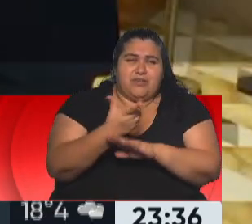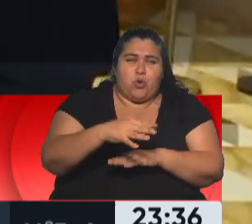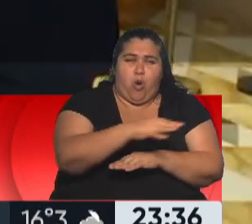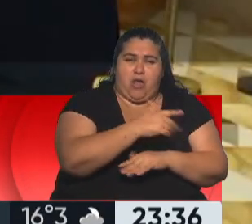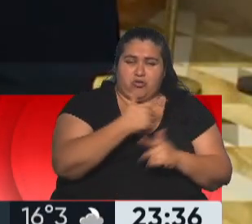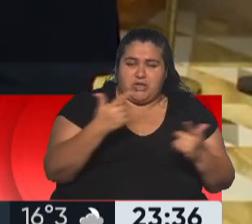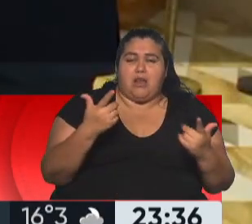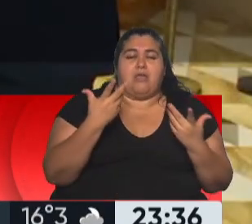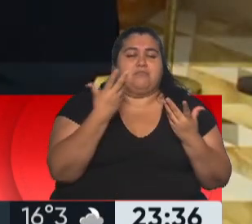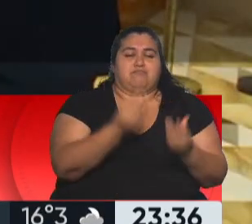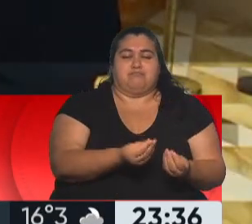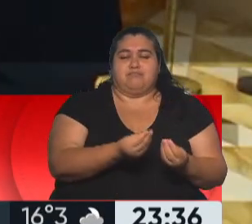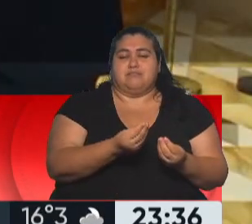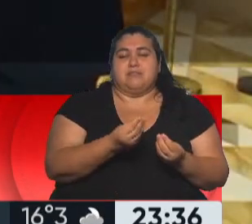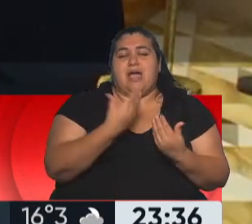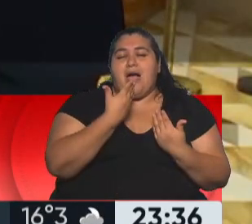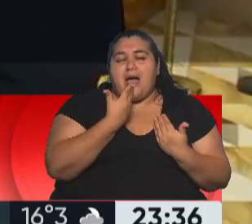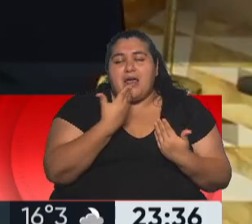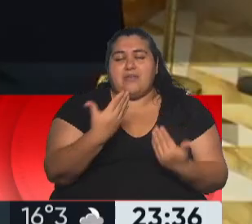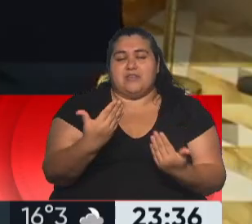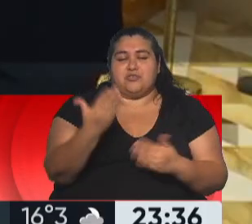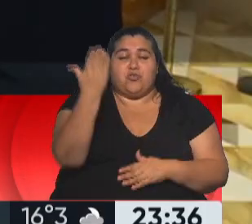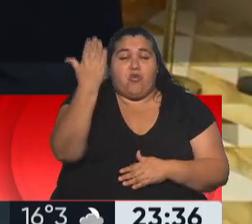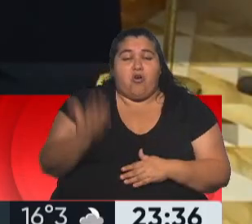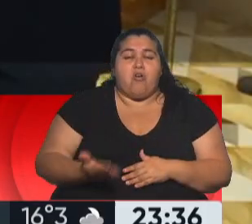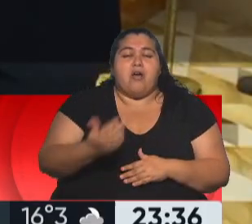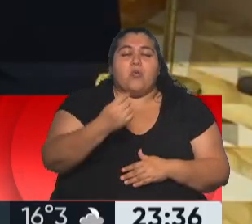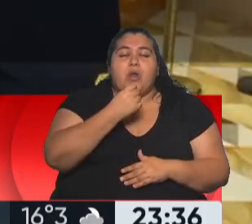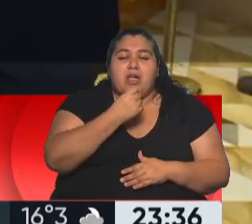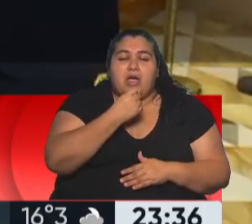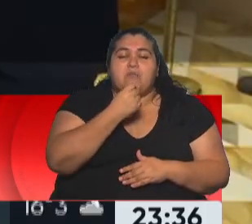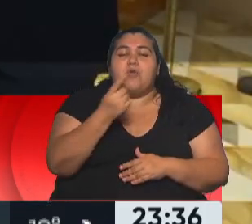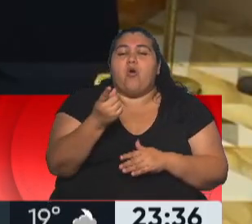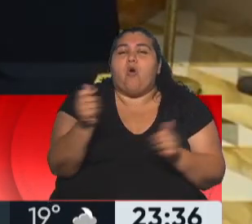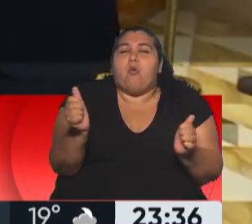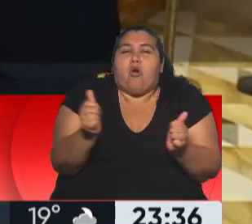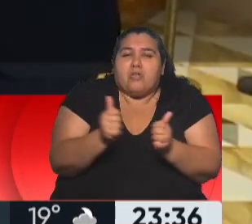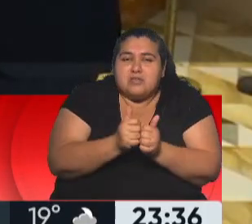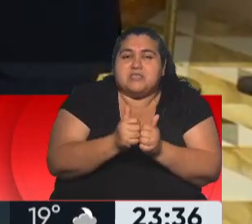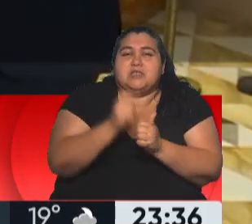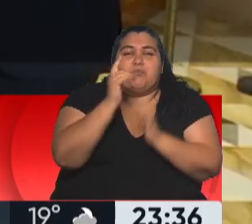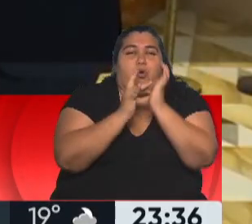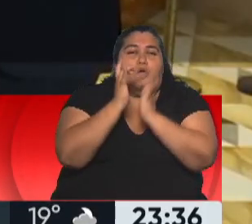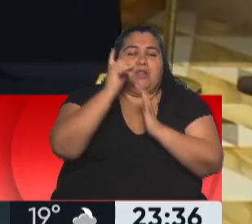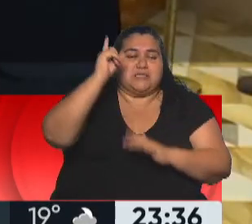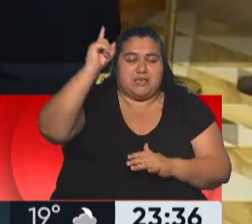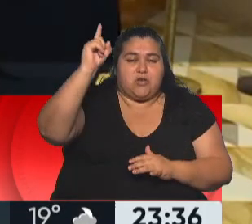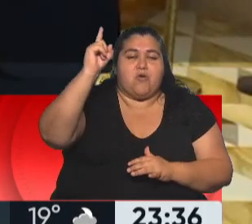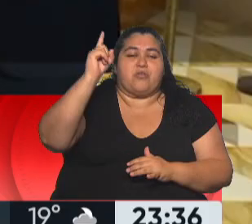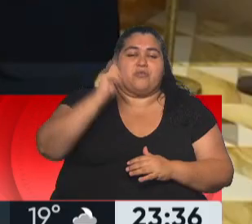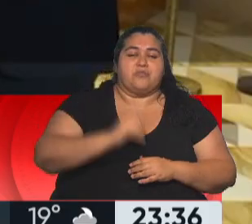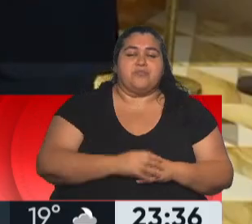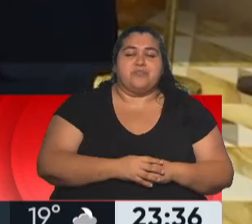Con immensa gratitudine per il suo esempio di vero discepolo del Signore Gesù,